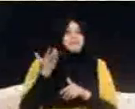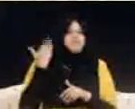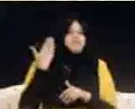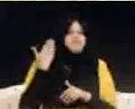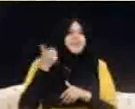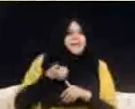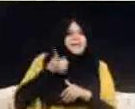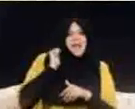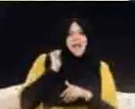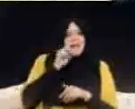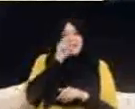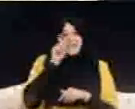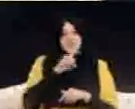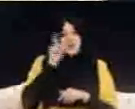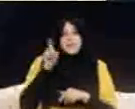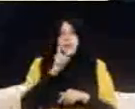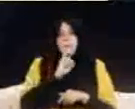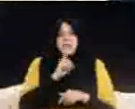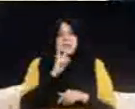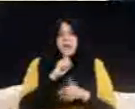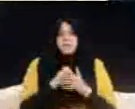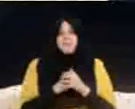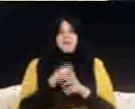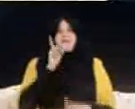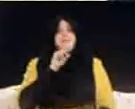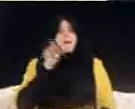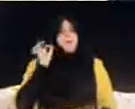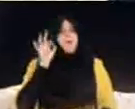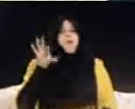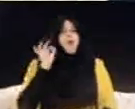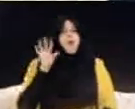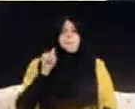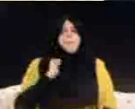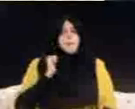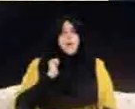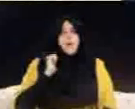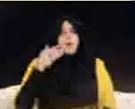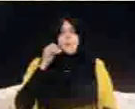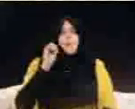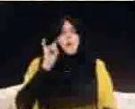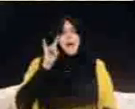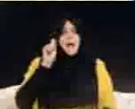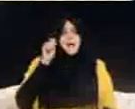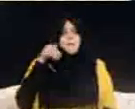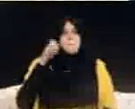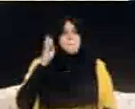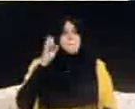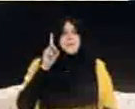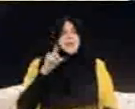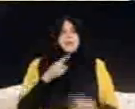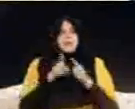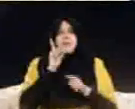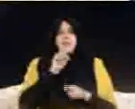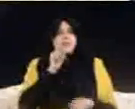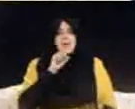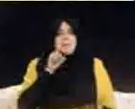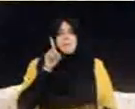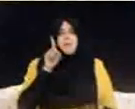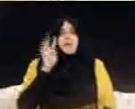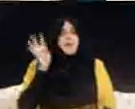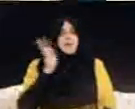أمس نجيب عليها للسيدة أم محمد من وهران، وكذلك فتيحة من عين الدفلة، وبعض ما ورد